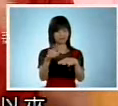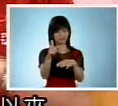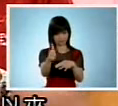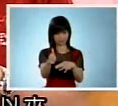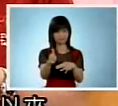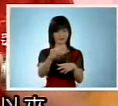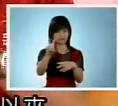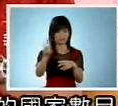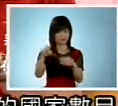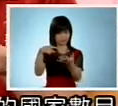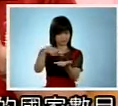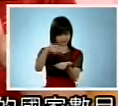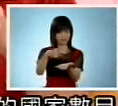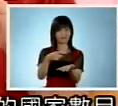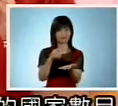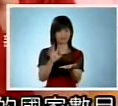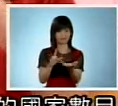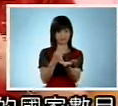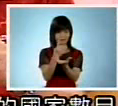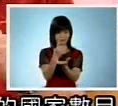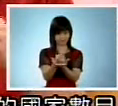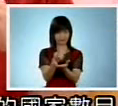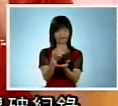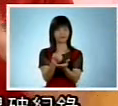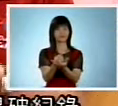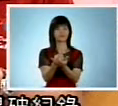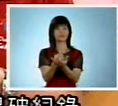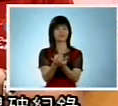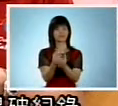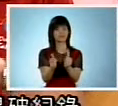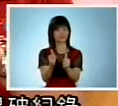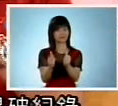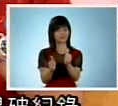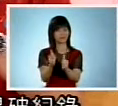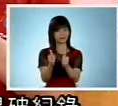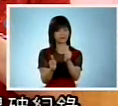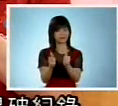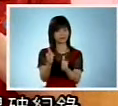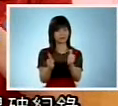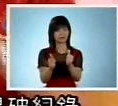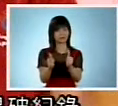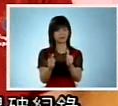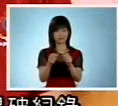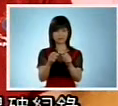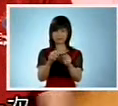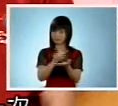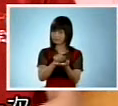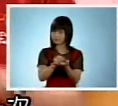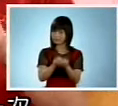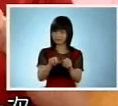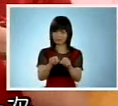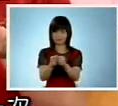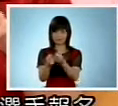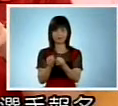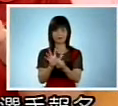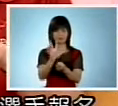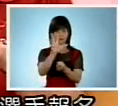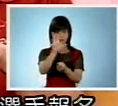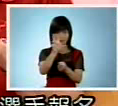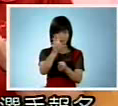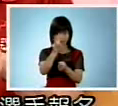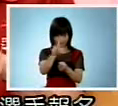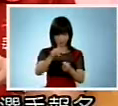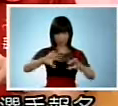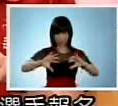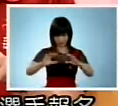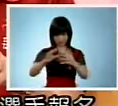们二十一届以来，我们这一次参与的国家数目跟参赛国、啊、也是跟都是破纪录、啊。我们这次有81个